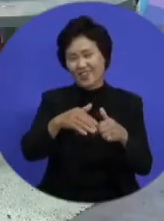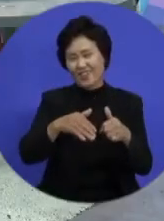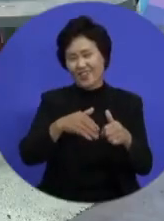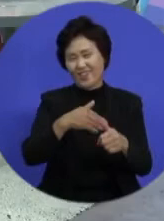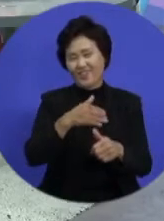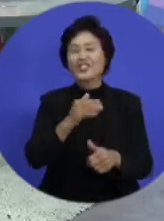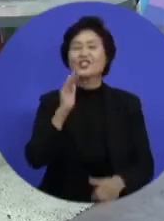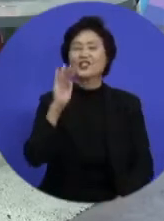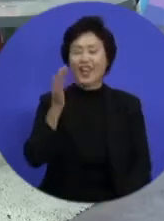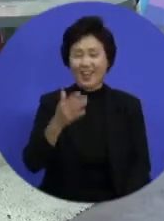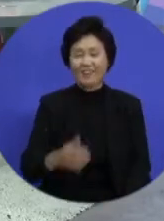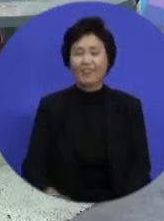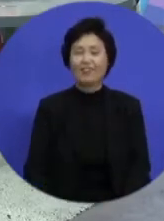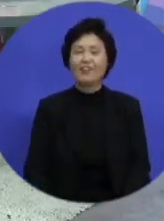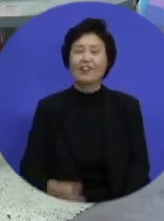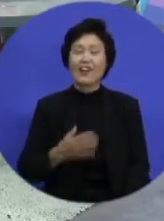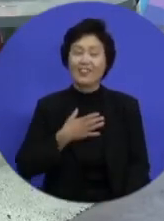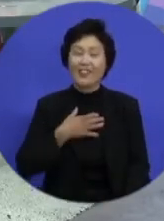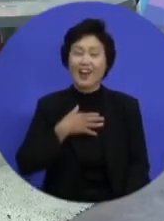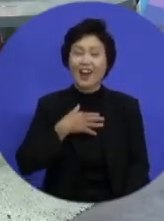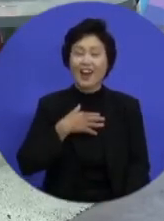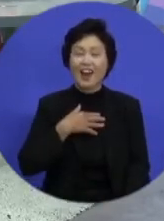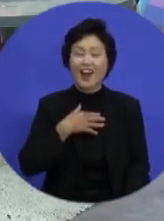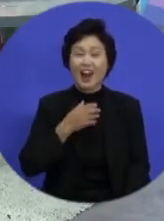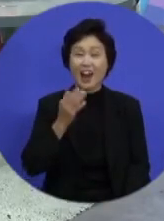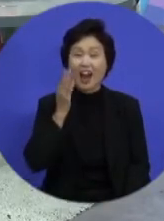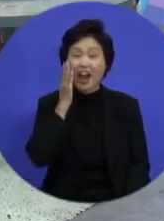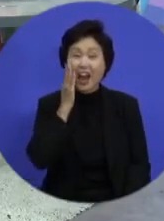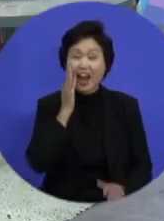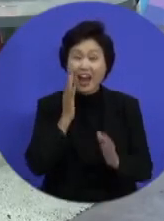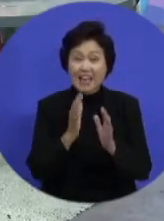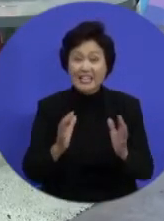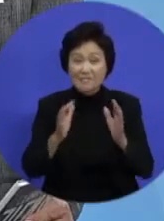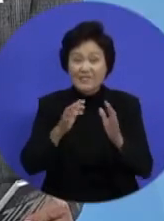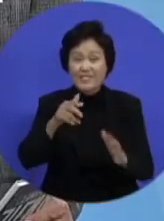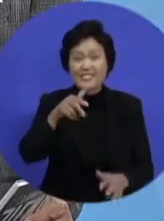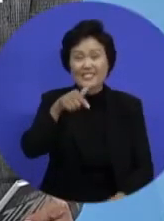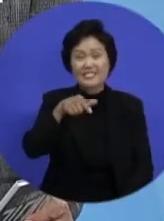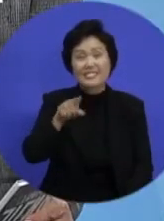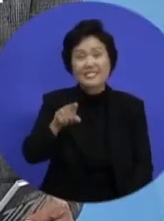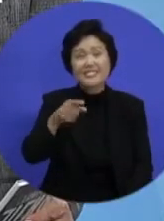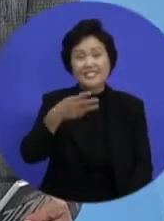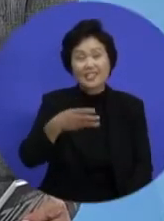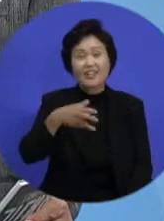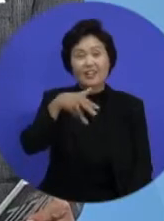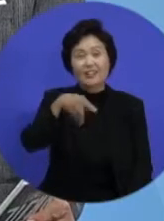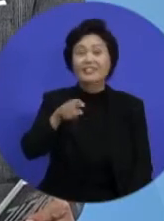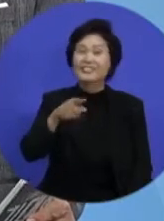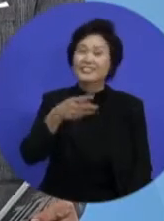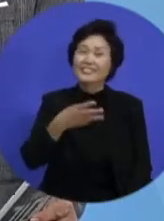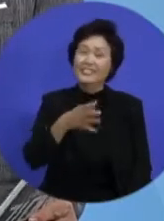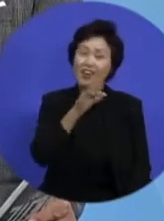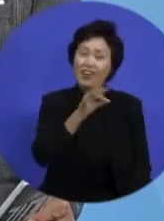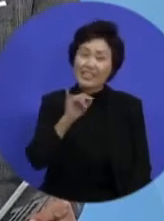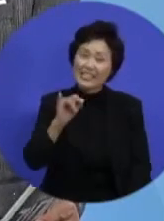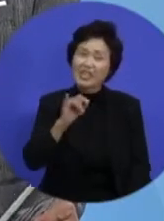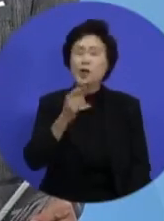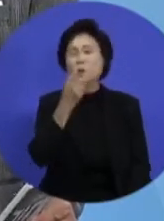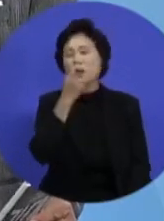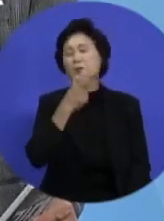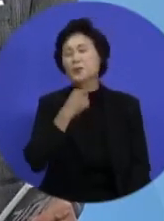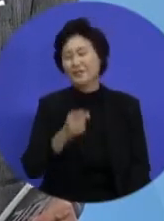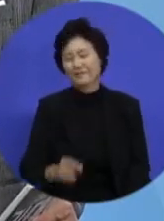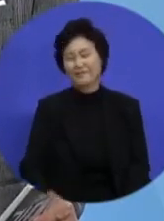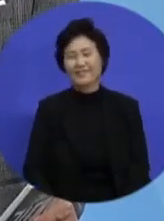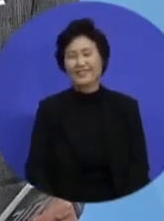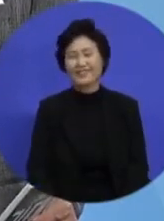겉절이를 배우겠어요. 겉절이? 네, 겉절이를 저는 지금까지 한 번도 겉절이를 만들어본 적이 없어서 우리도 경훈이에게 배우겠습니다. 이거죠?